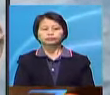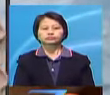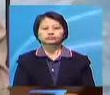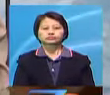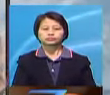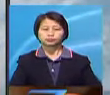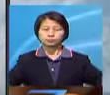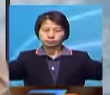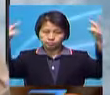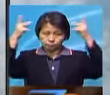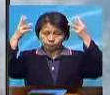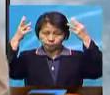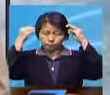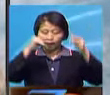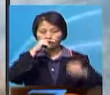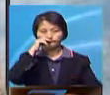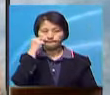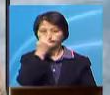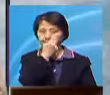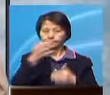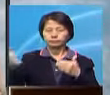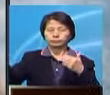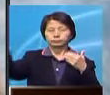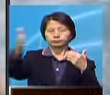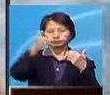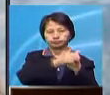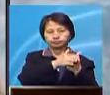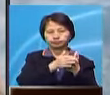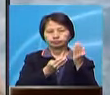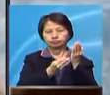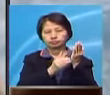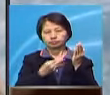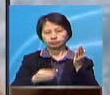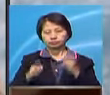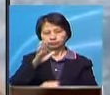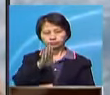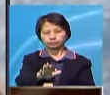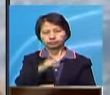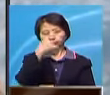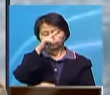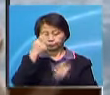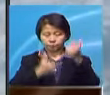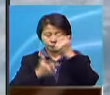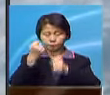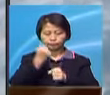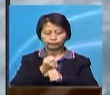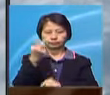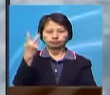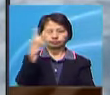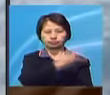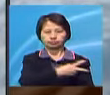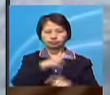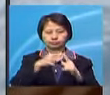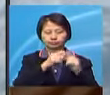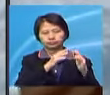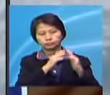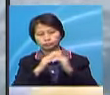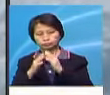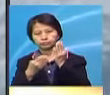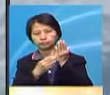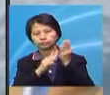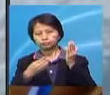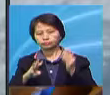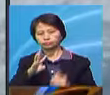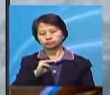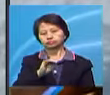Dana Menteri Datuk Seri Najib Tun Razak tiba di lapangan terbang Miri petang tadi untuk lawatan kerja 2 hari ke Bandaraya Miri